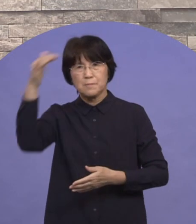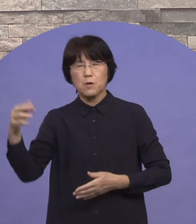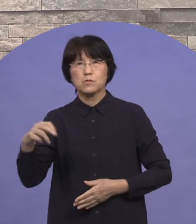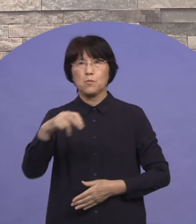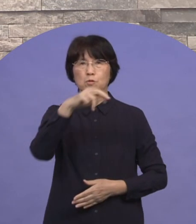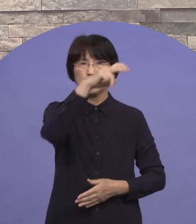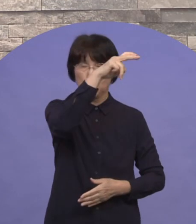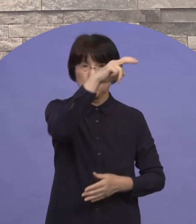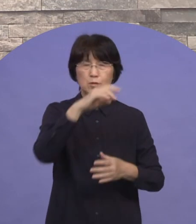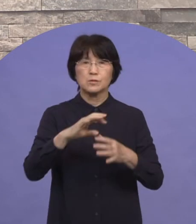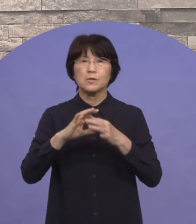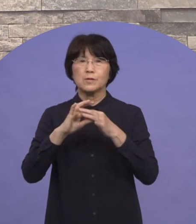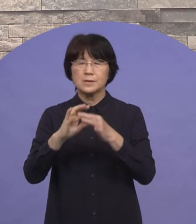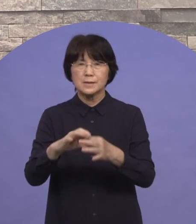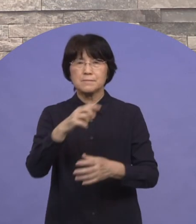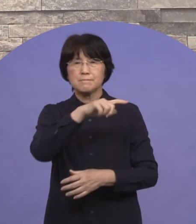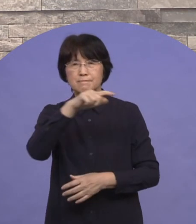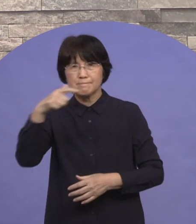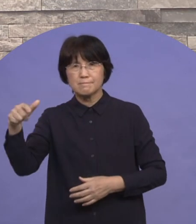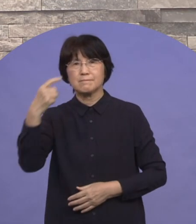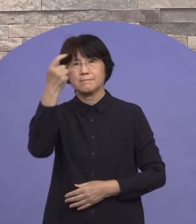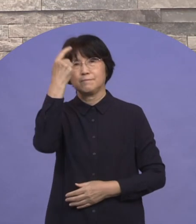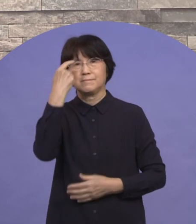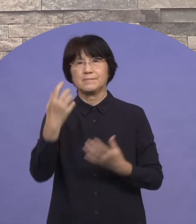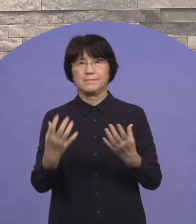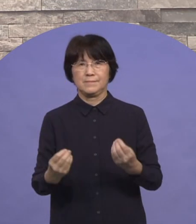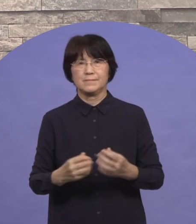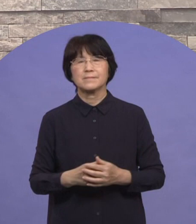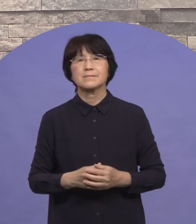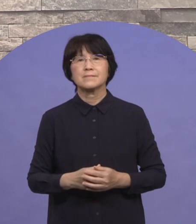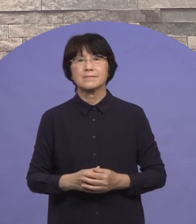して様々なことを学びました。